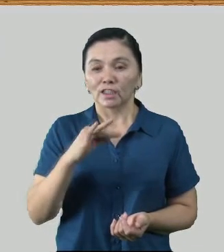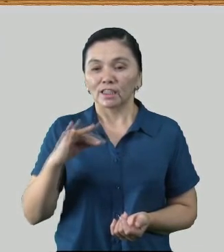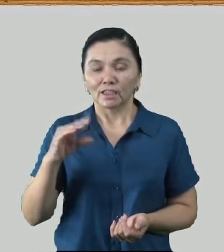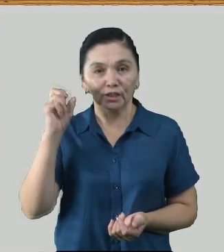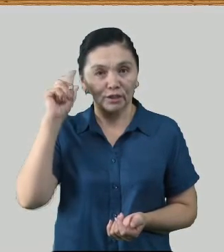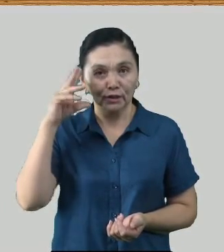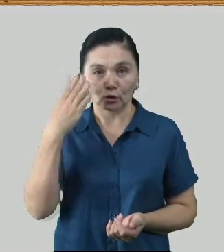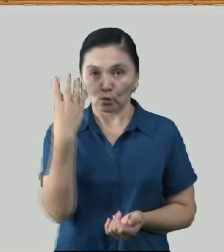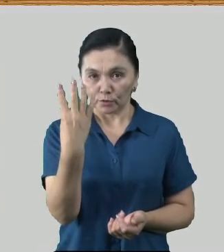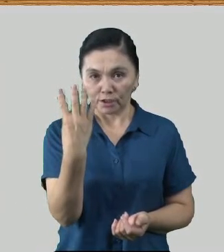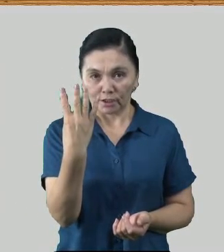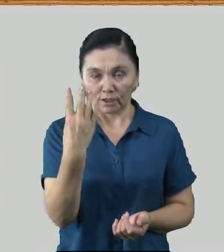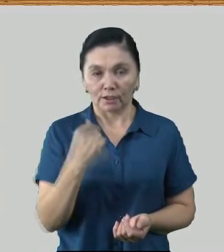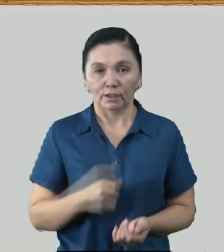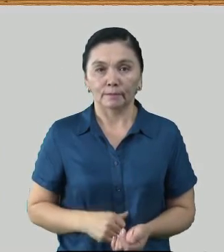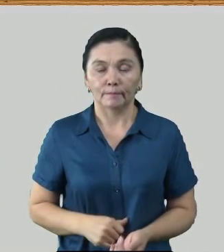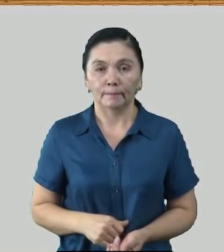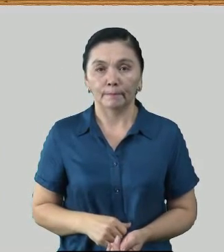числом 4.